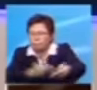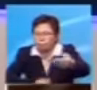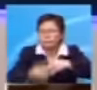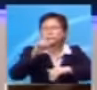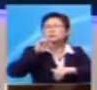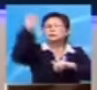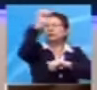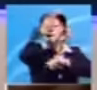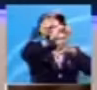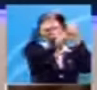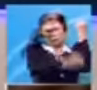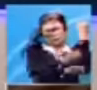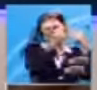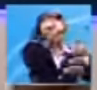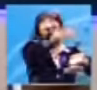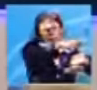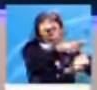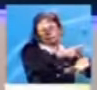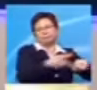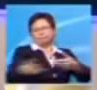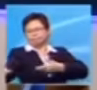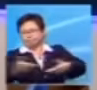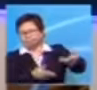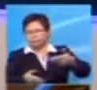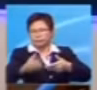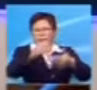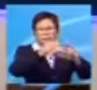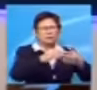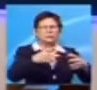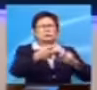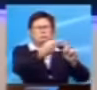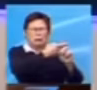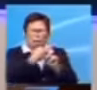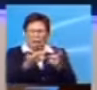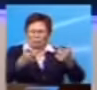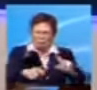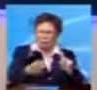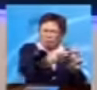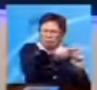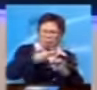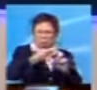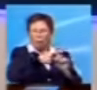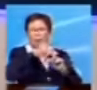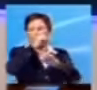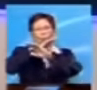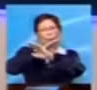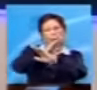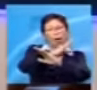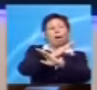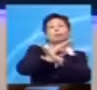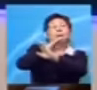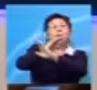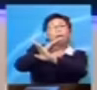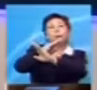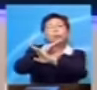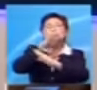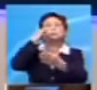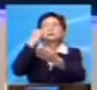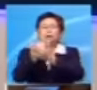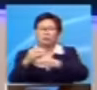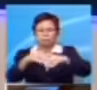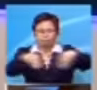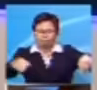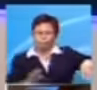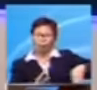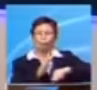antara Sabah dan selatan Filipina selain mengelak kejadian perculikan langkah itu juga bagi mengekang aktiviti jenan rentas